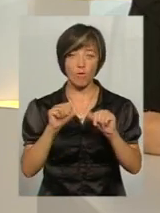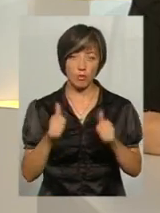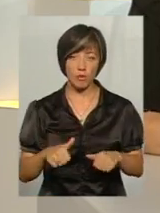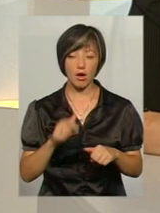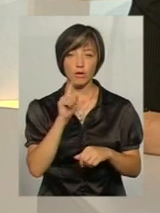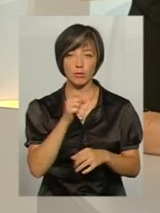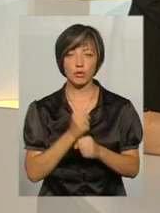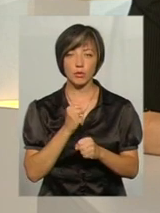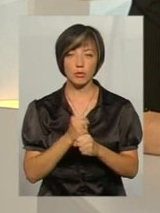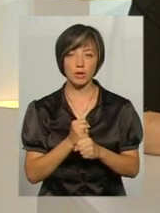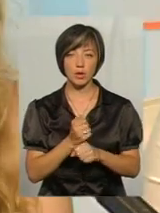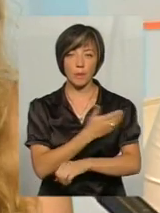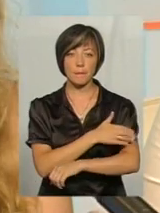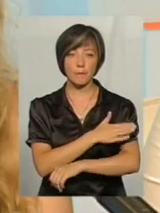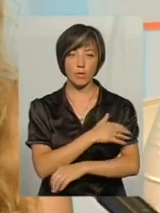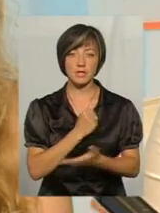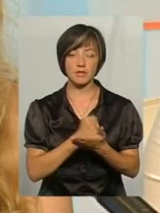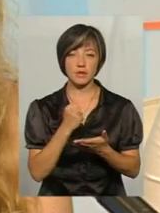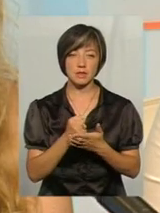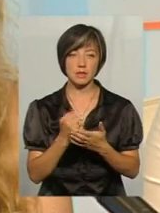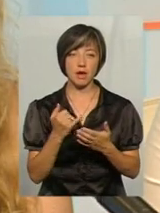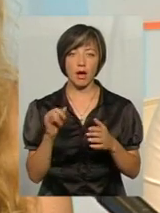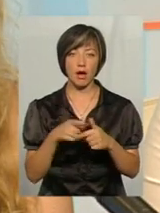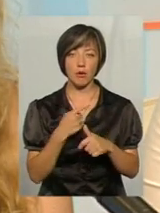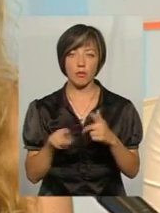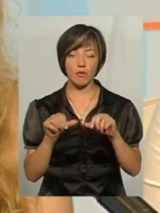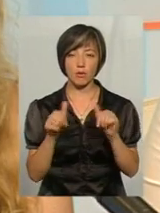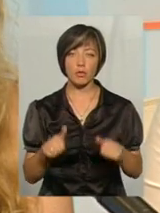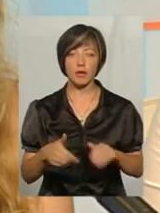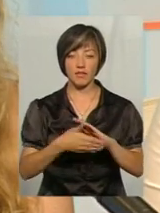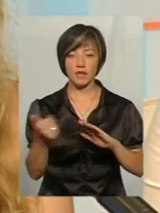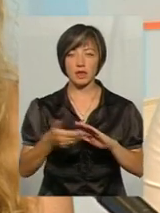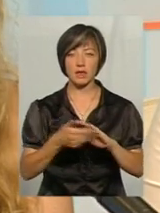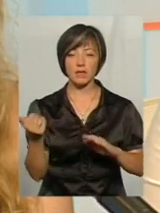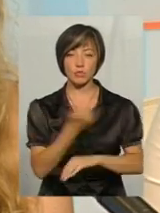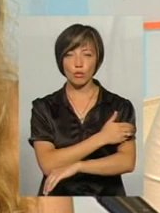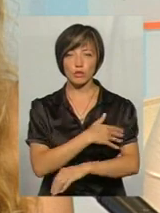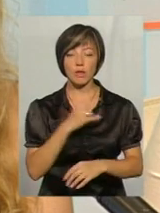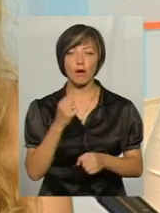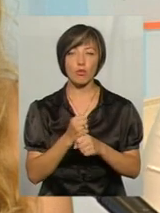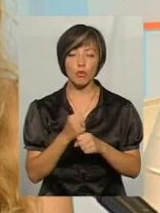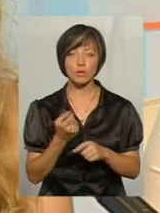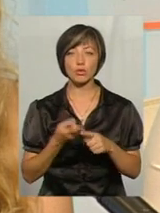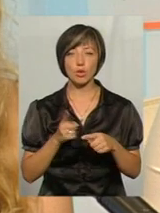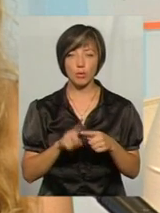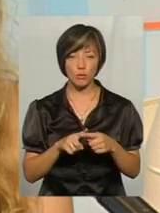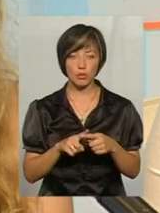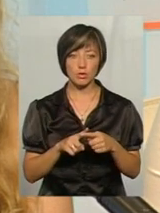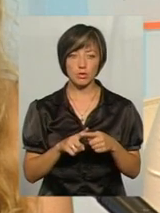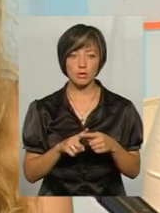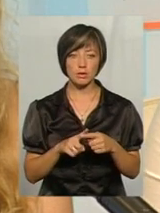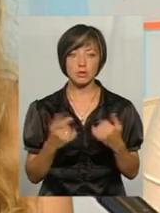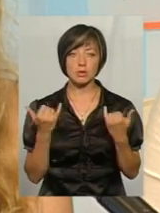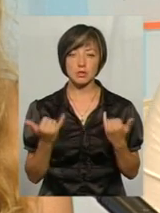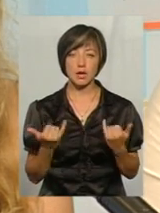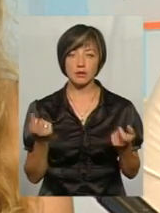там польські візи або оформляють виклики з Польщі на роботу. Тому зараз